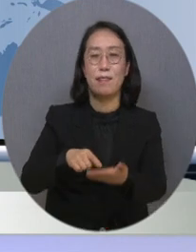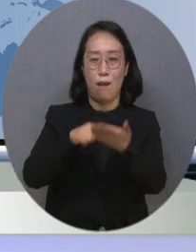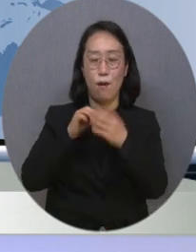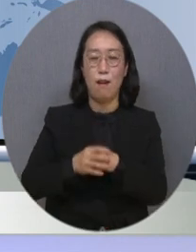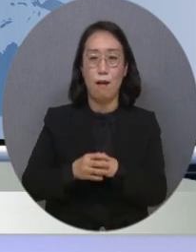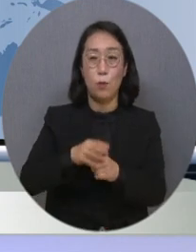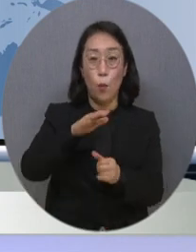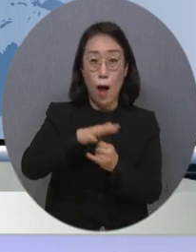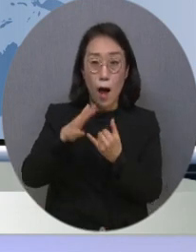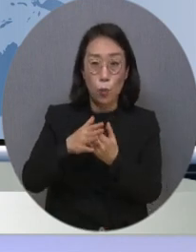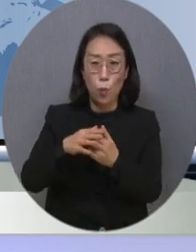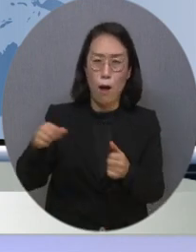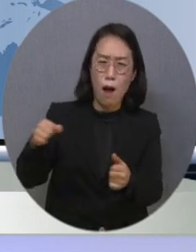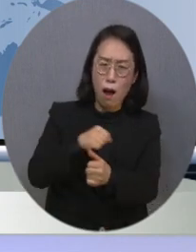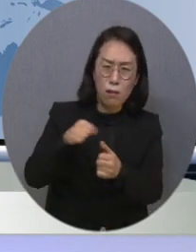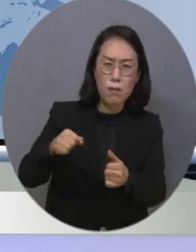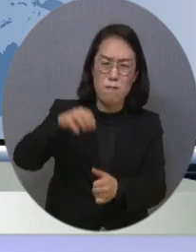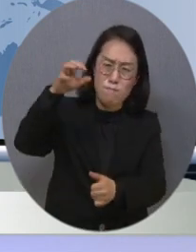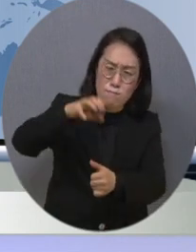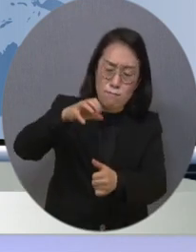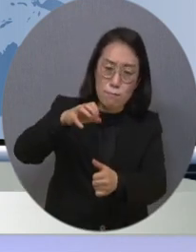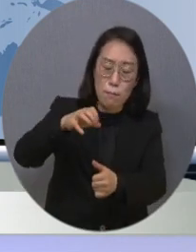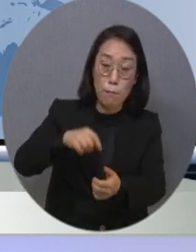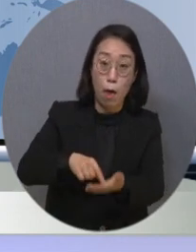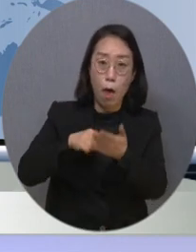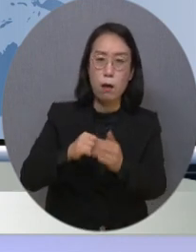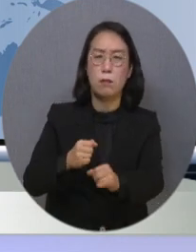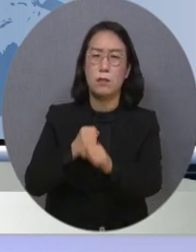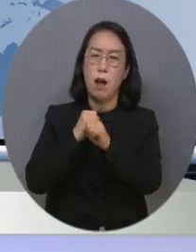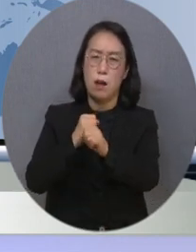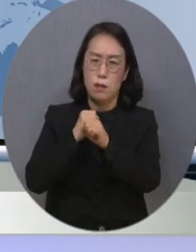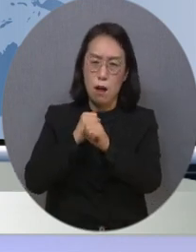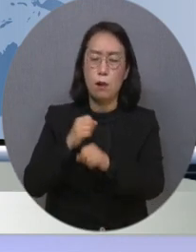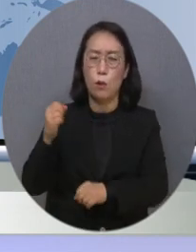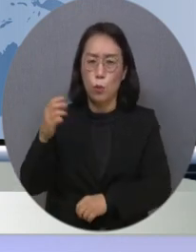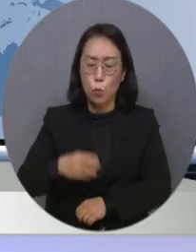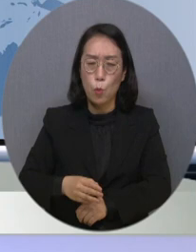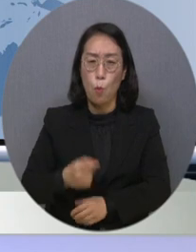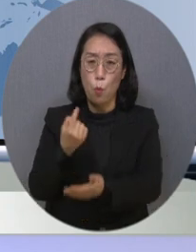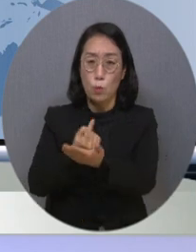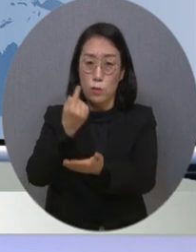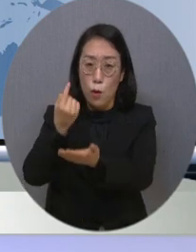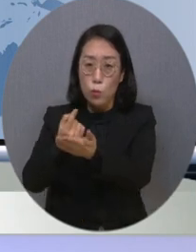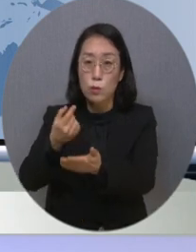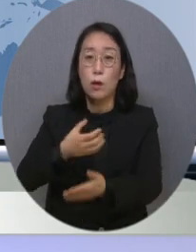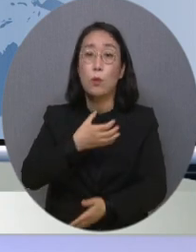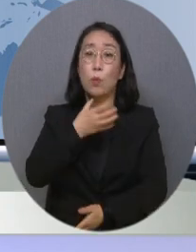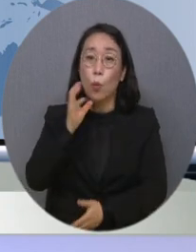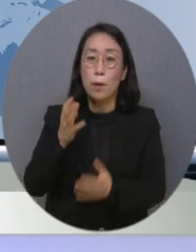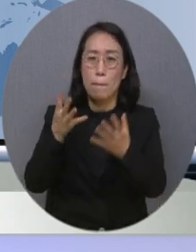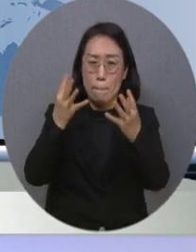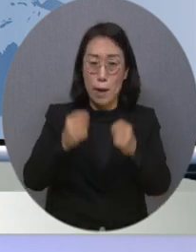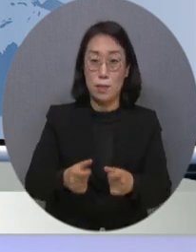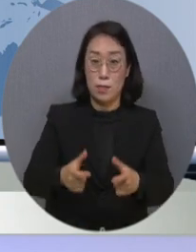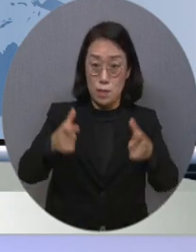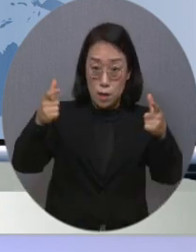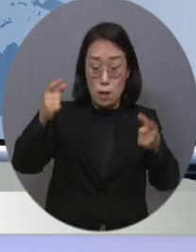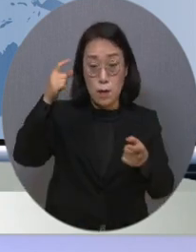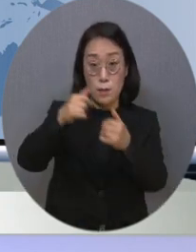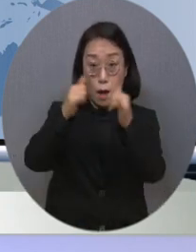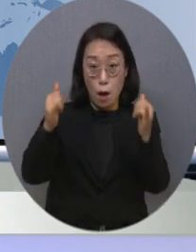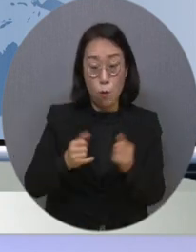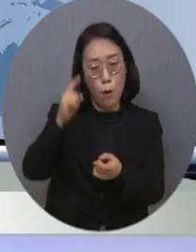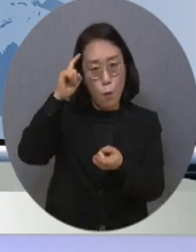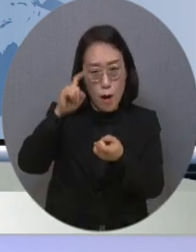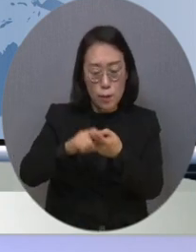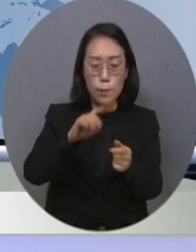특히 아동학대 피해 경험률이 급증하고 자살률과 독거노인 비율도 증가했는데요. 우리 사회가 더 관심을 갖고